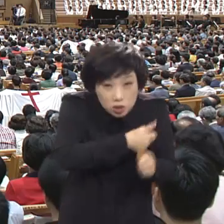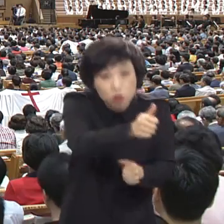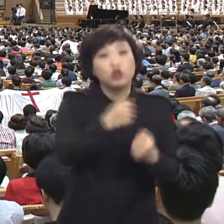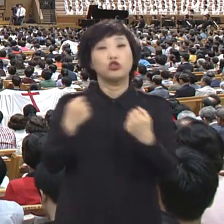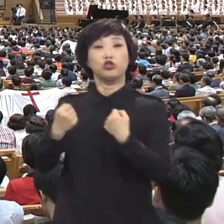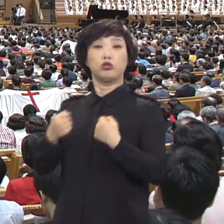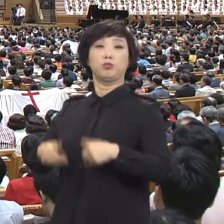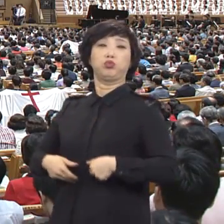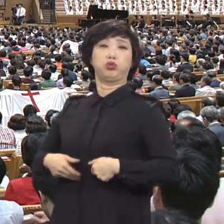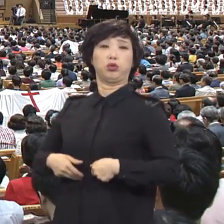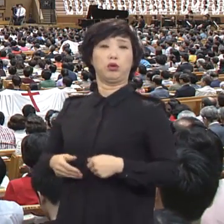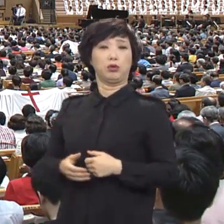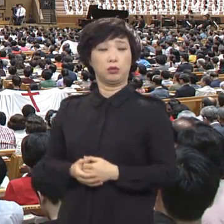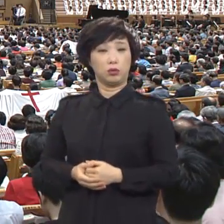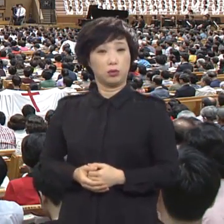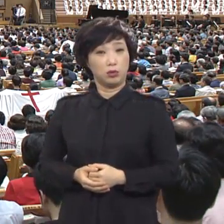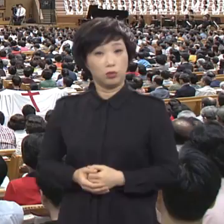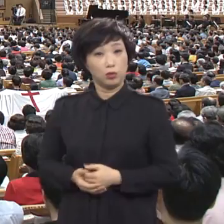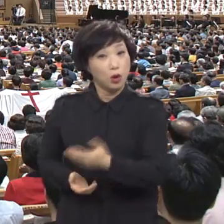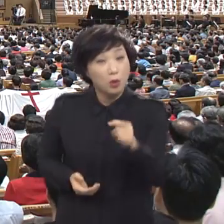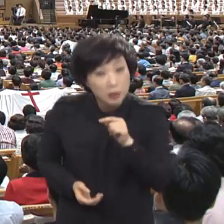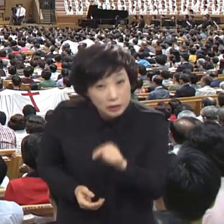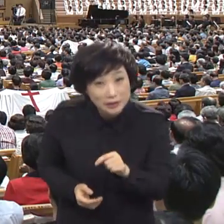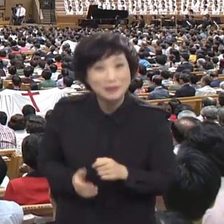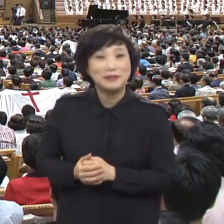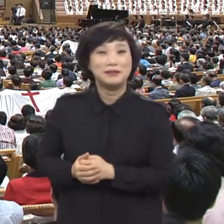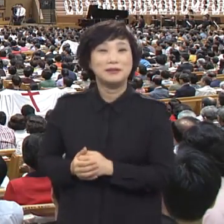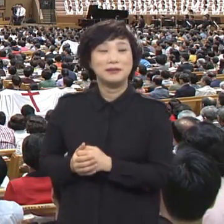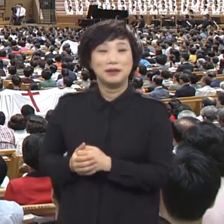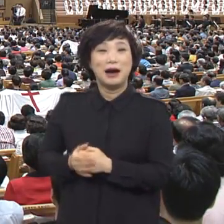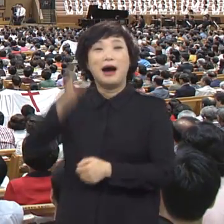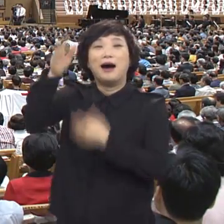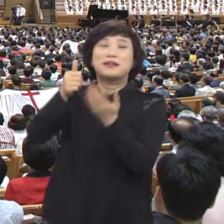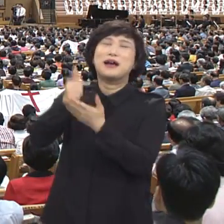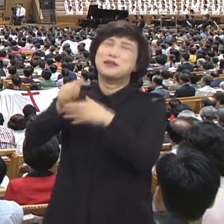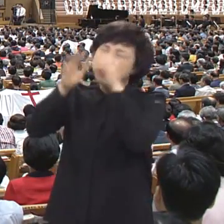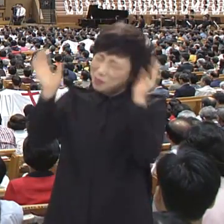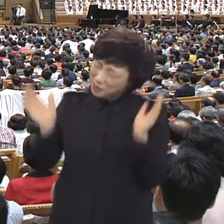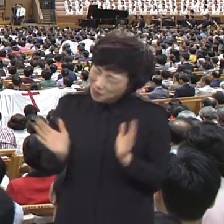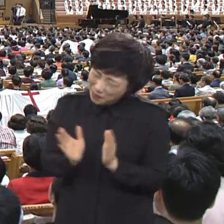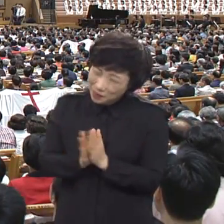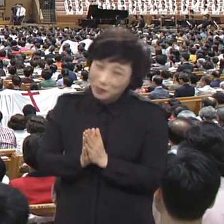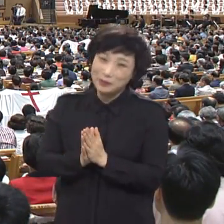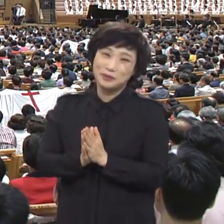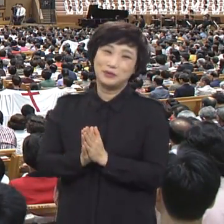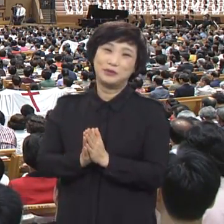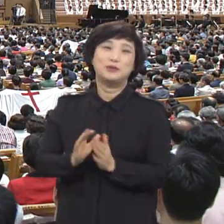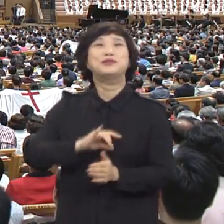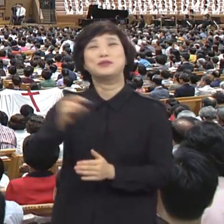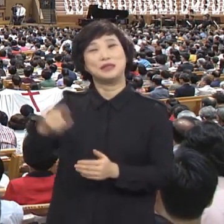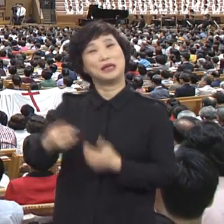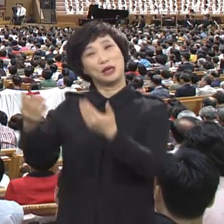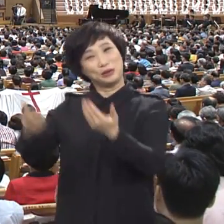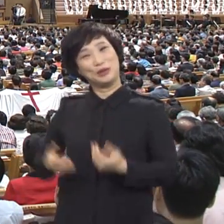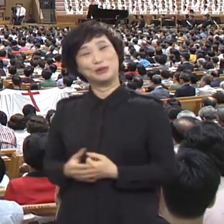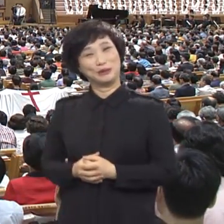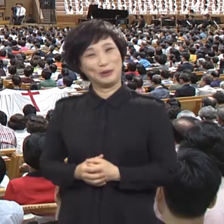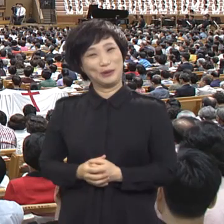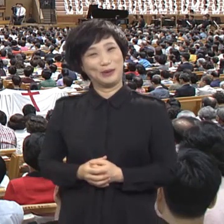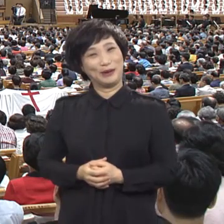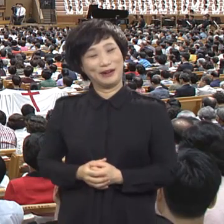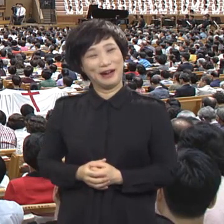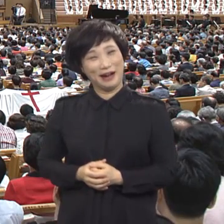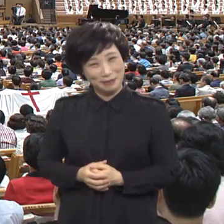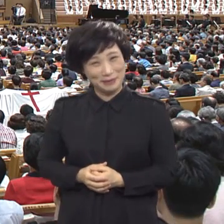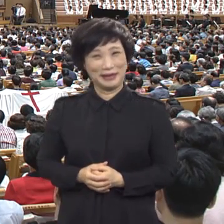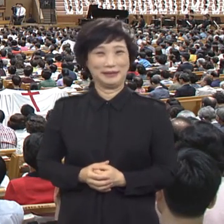있어야 되는데, 이런 자원을 하나님이 다 우리에게